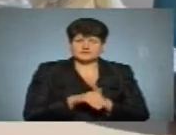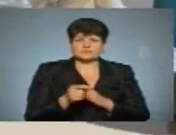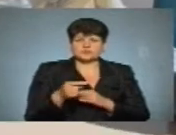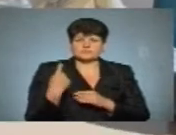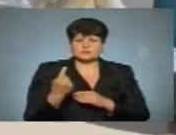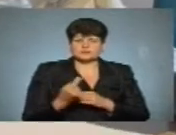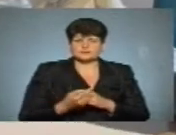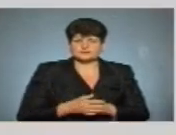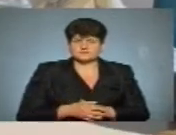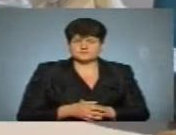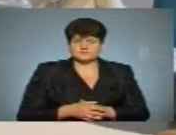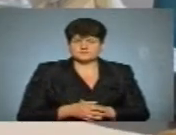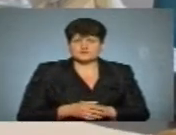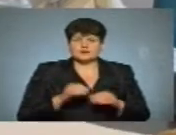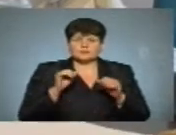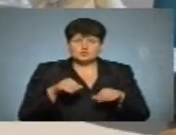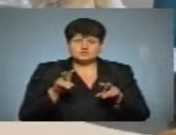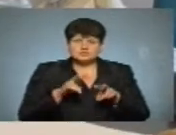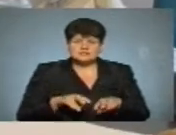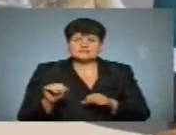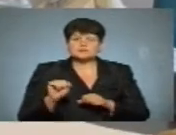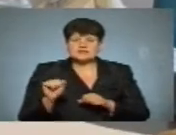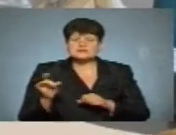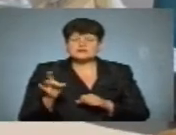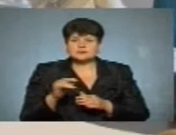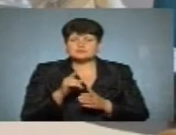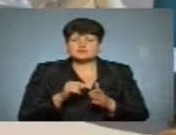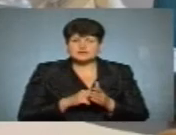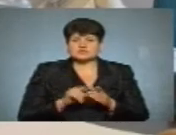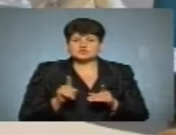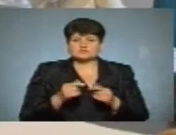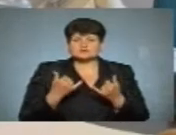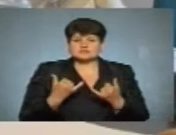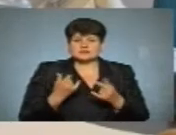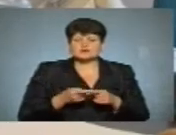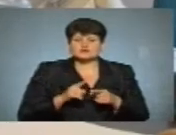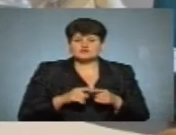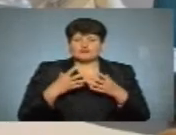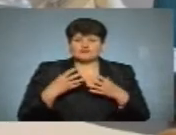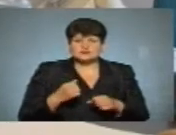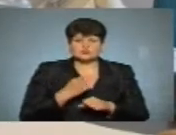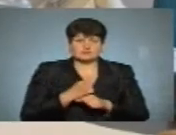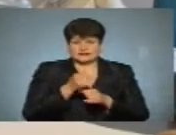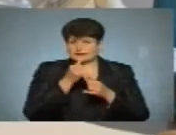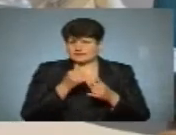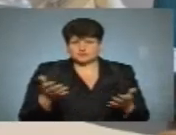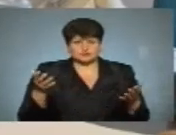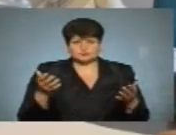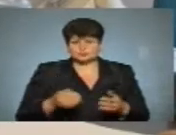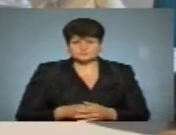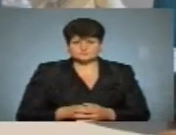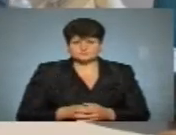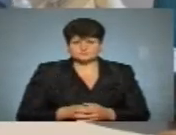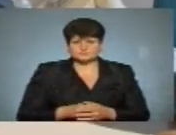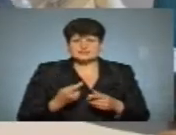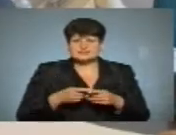Тернопільської області. Можна розглядати і Теребовлянський район. Питання в тому, що ми зараз цього зробити вже не можемо. Тобто